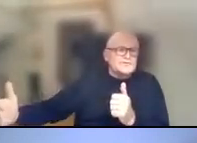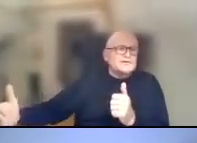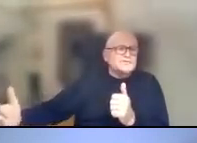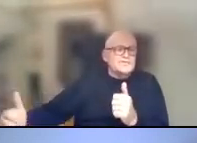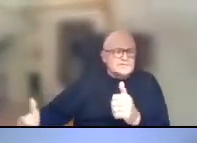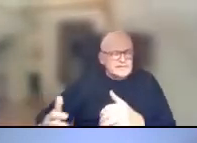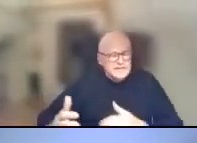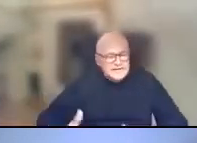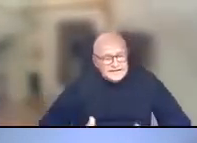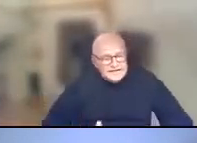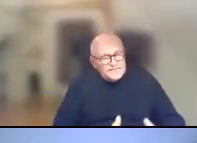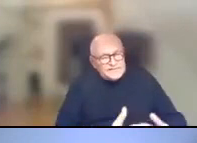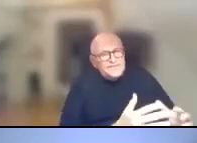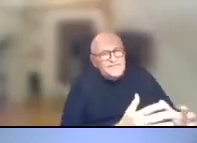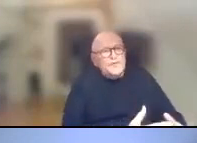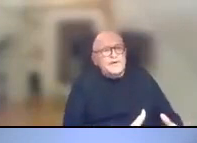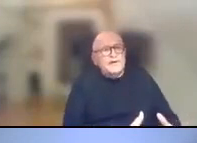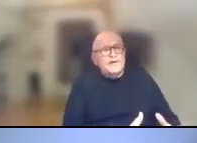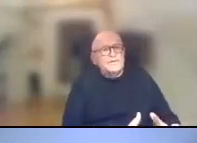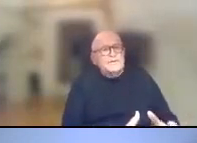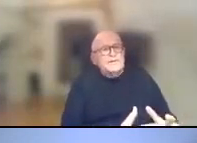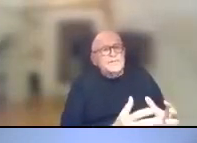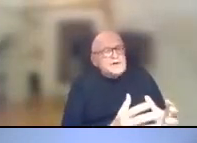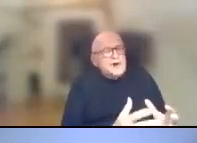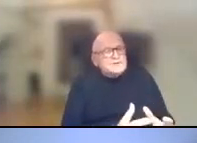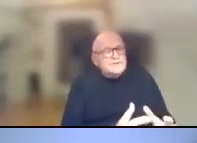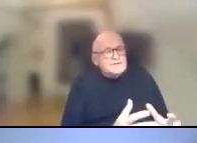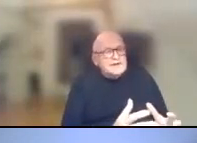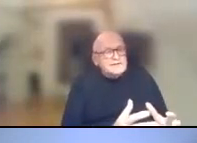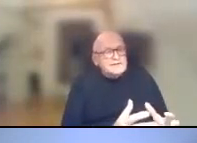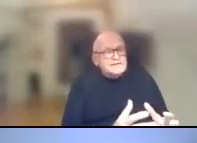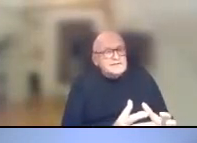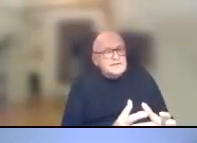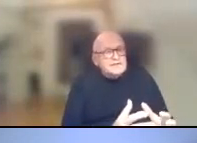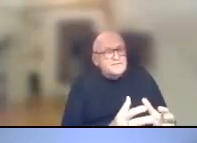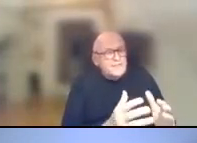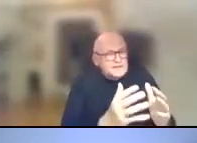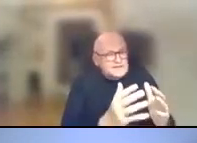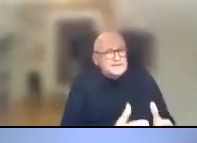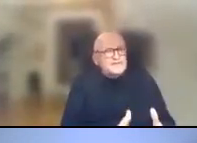gekommenes Unrechtsbewusstsein. Das, was vorher von außen betrachtet